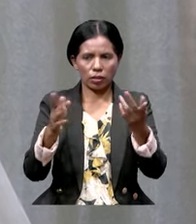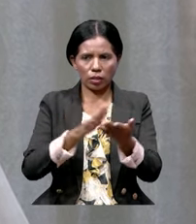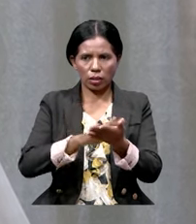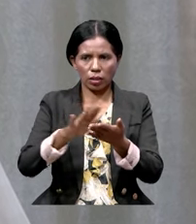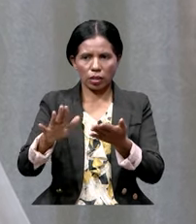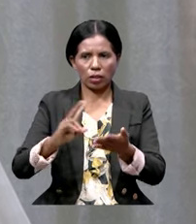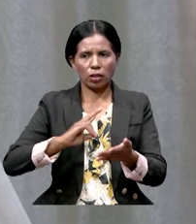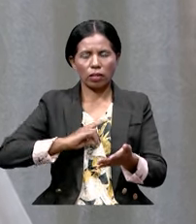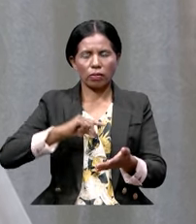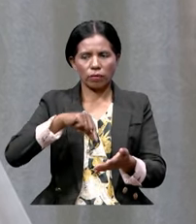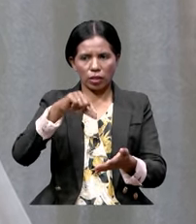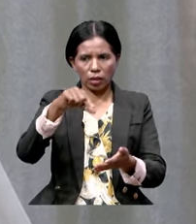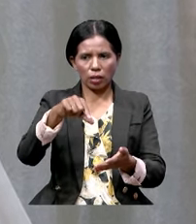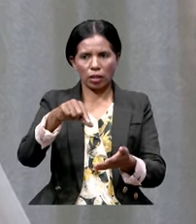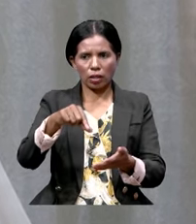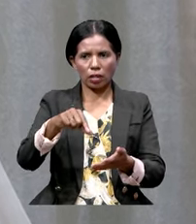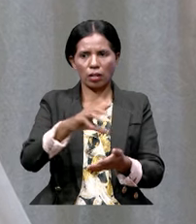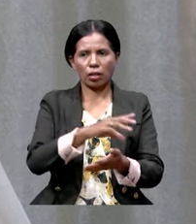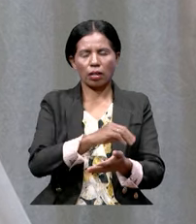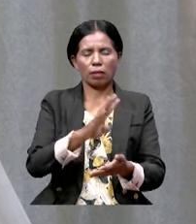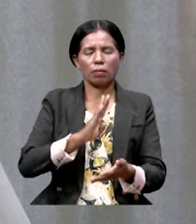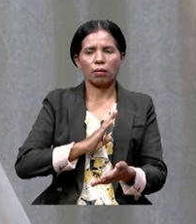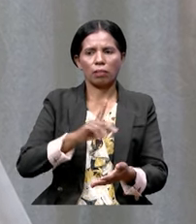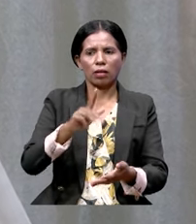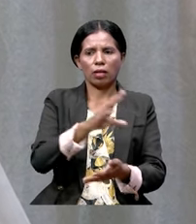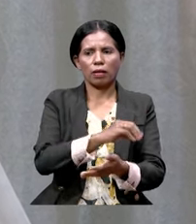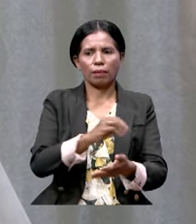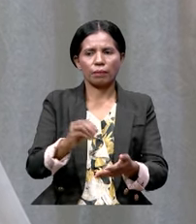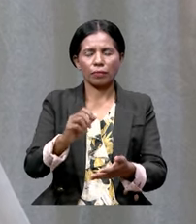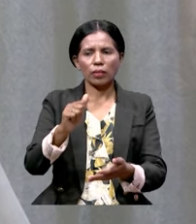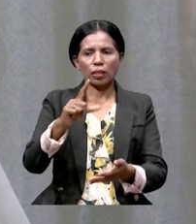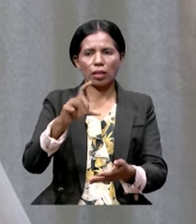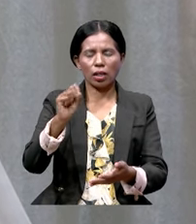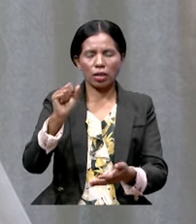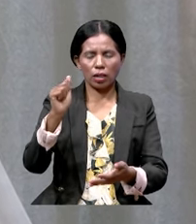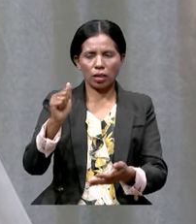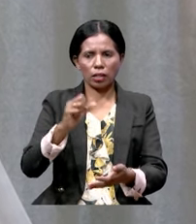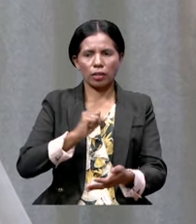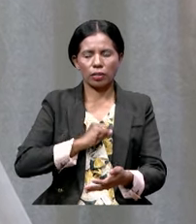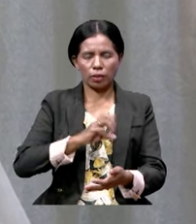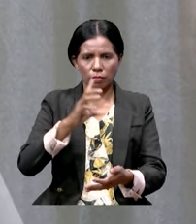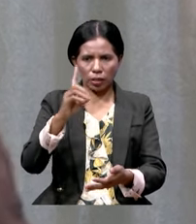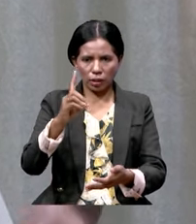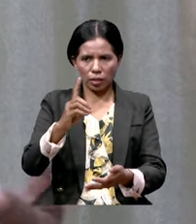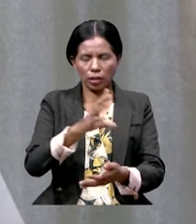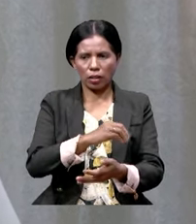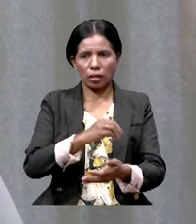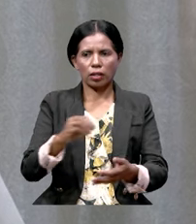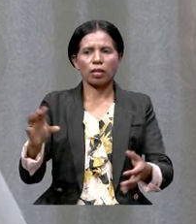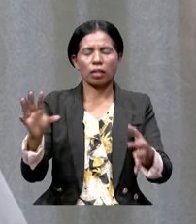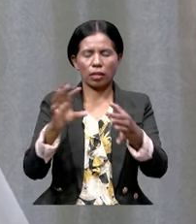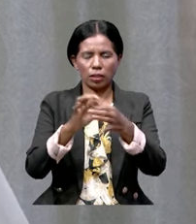ni keke tesi mai luka luka mai ha ala sir soibada ya i li ka sang